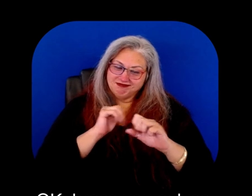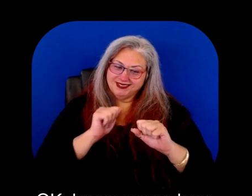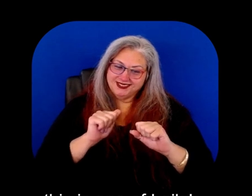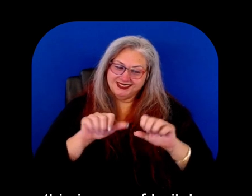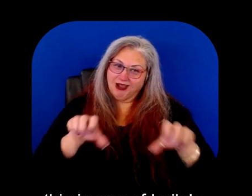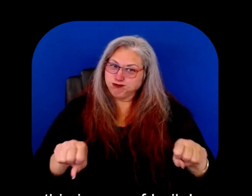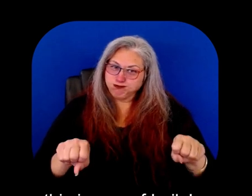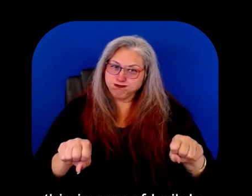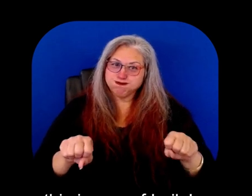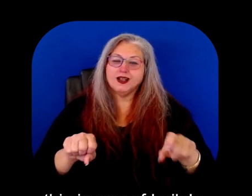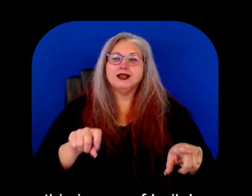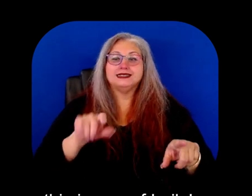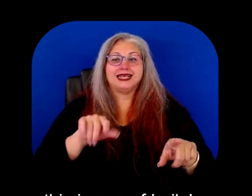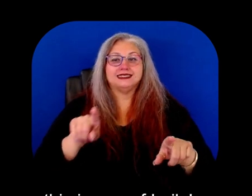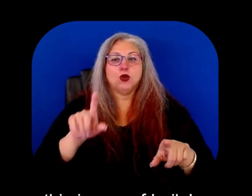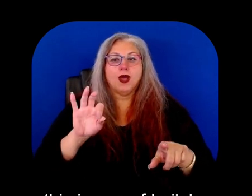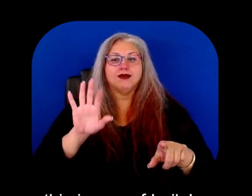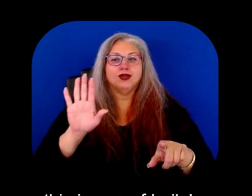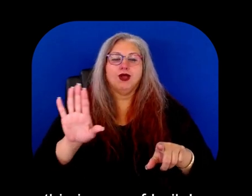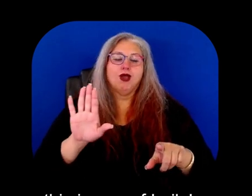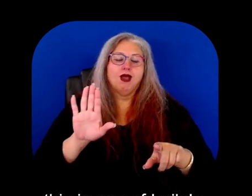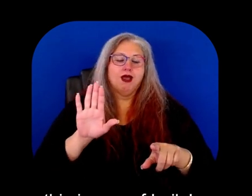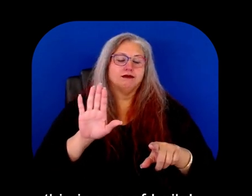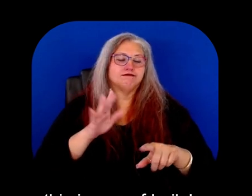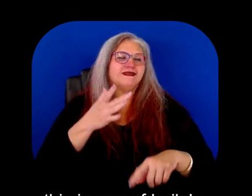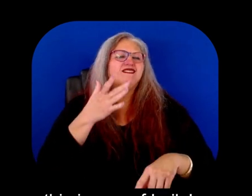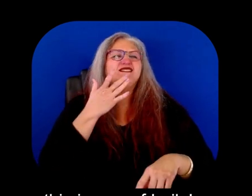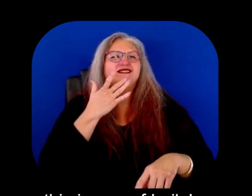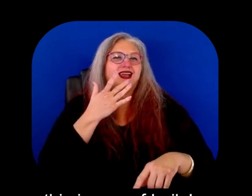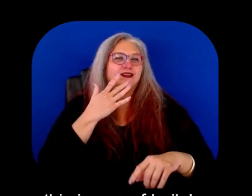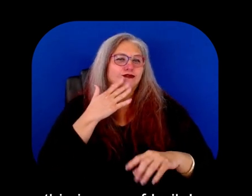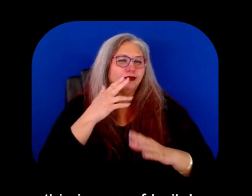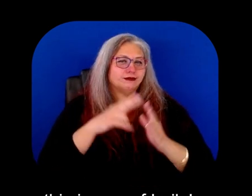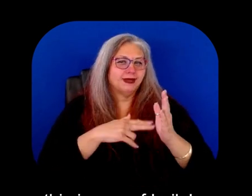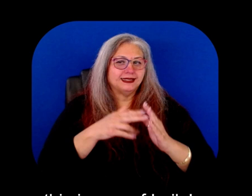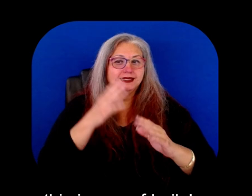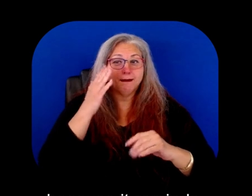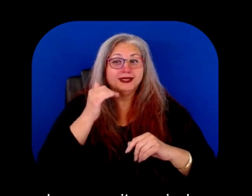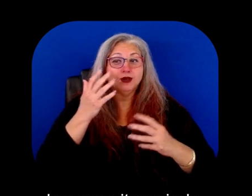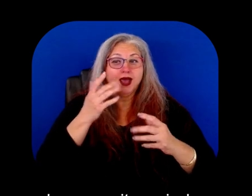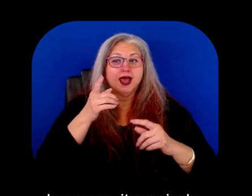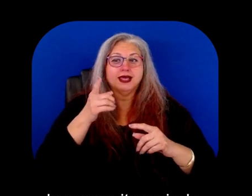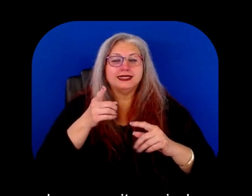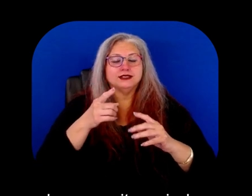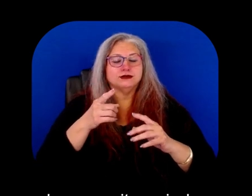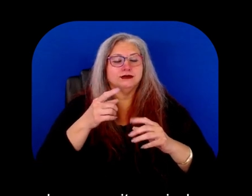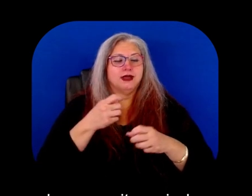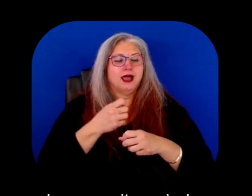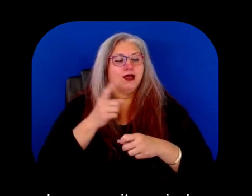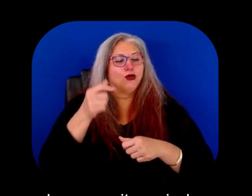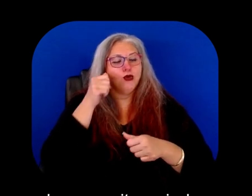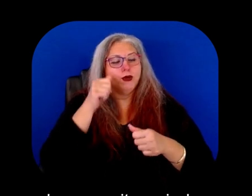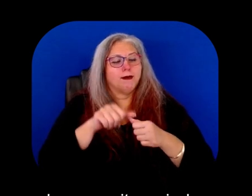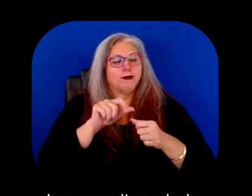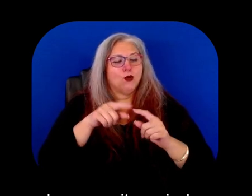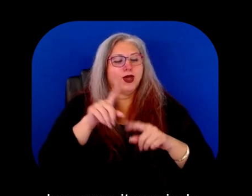اوكي this is one of Leila's favorite paintings because it reminds her